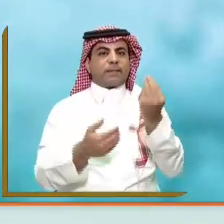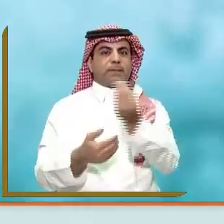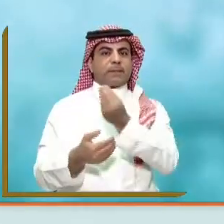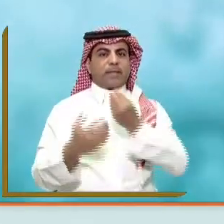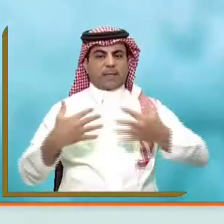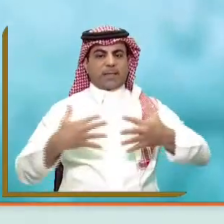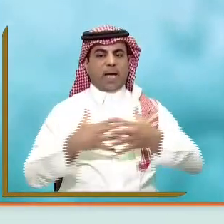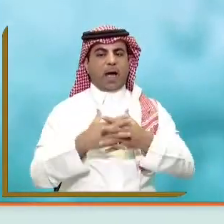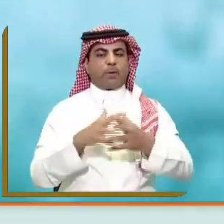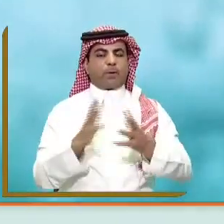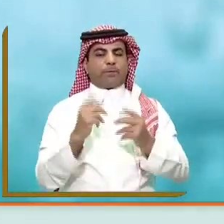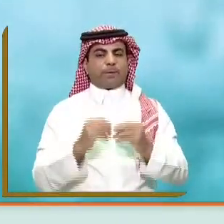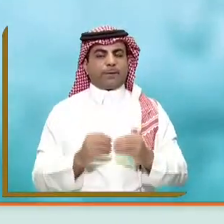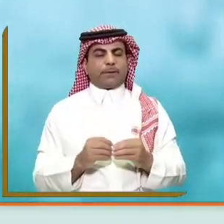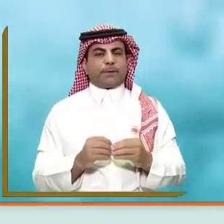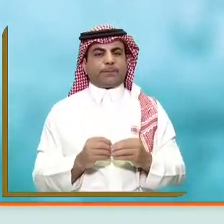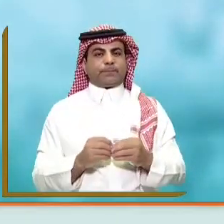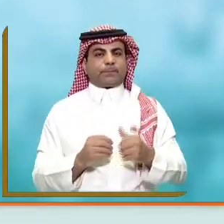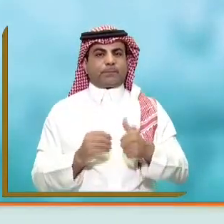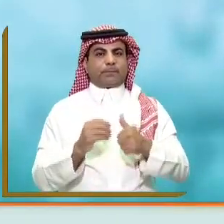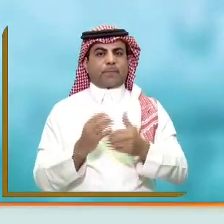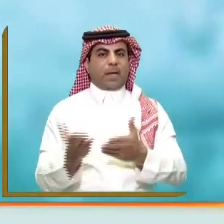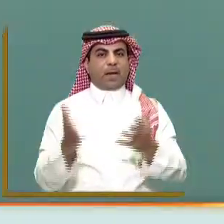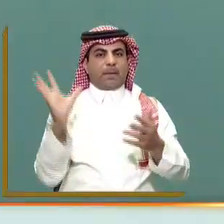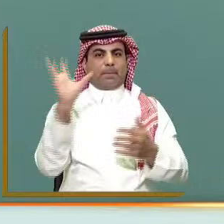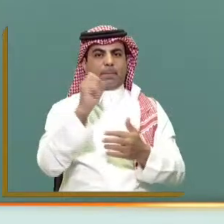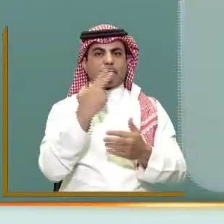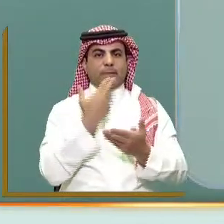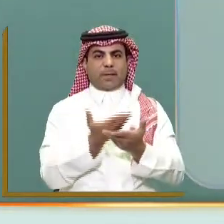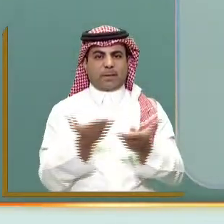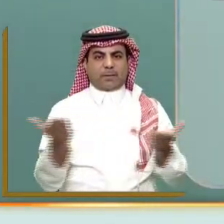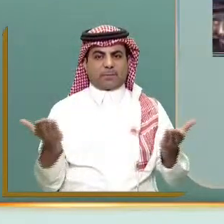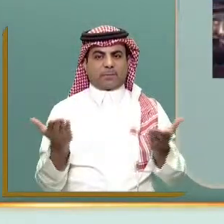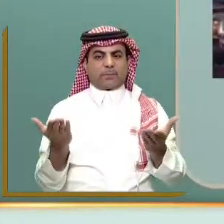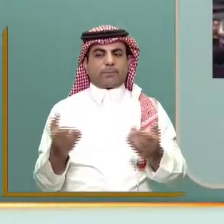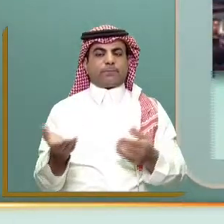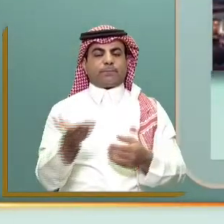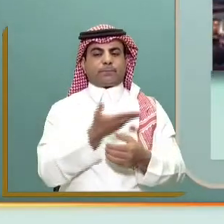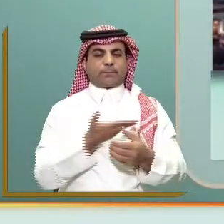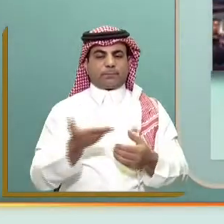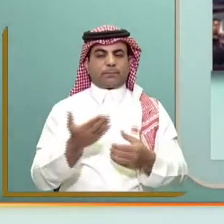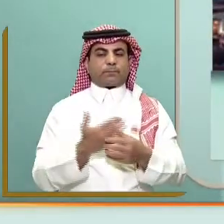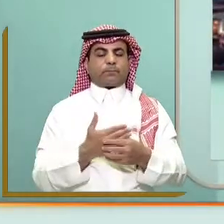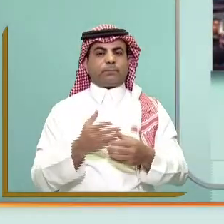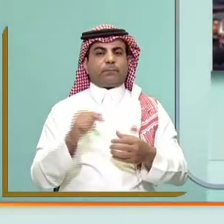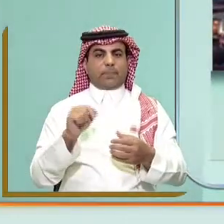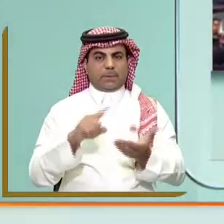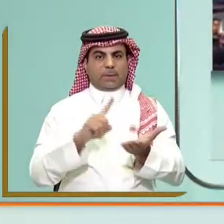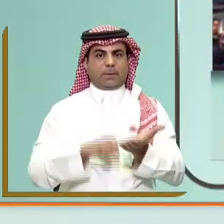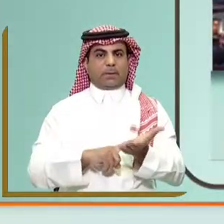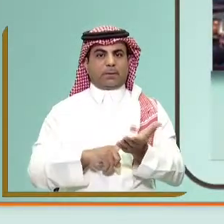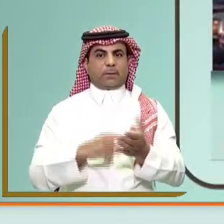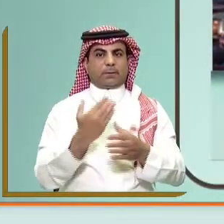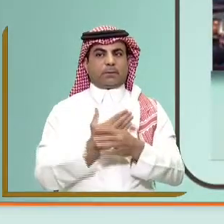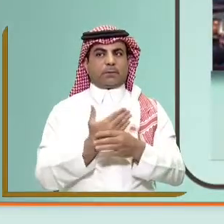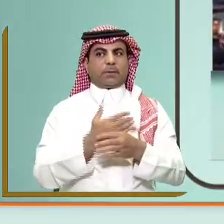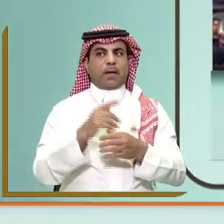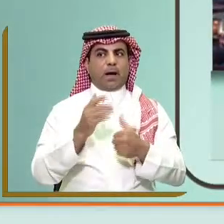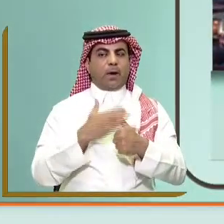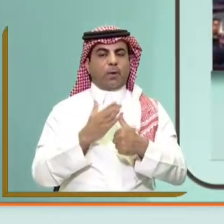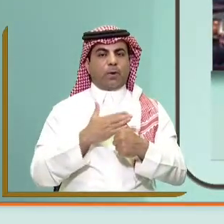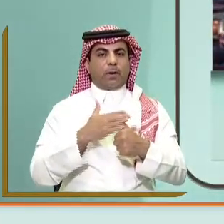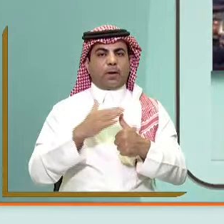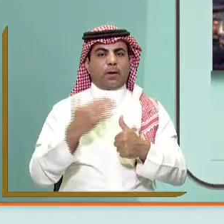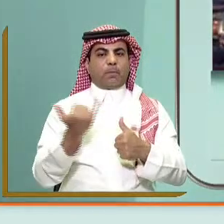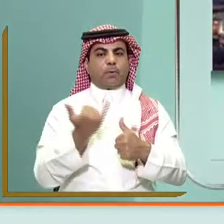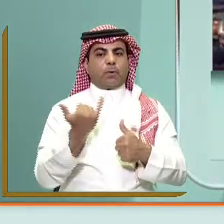اقتصاديا؟ مساء الخير عليك استاذ وعلى الساده المشاهدين والمشاهدات. حقيقة علينا في البداية أن